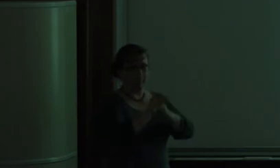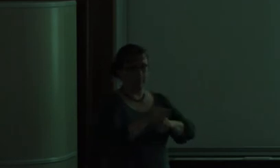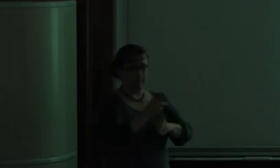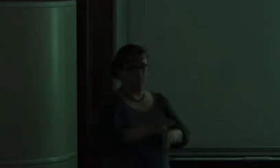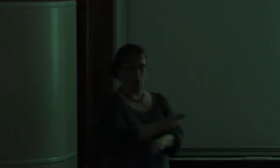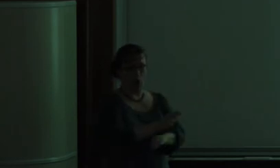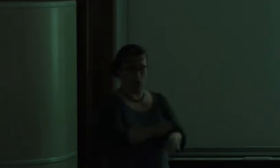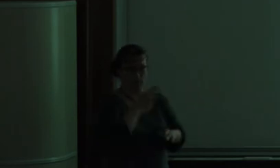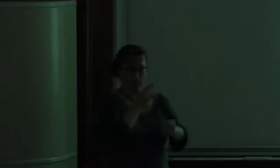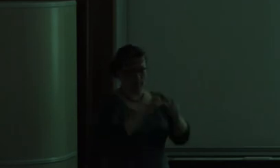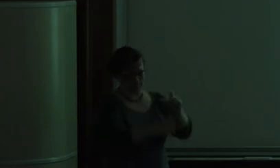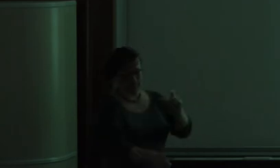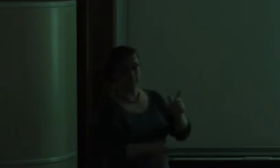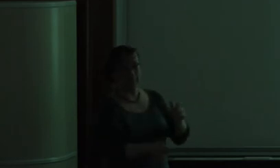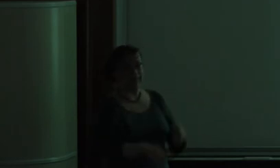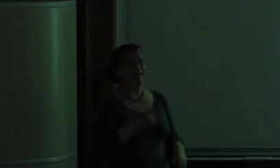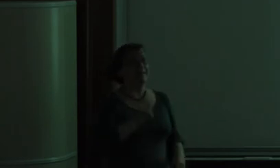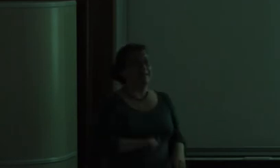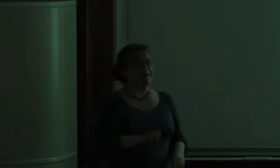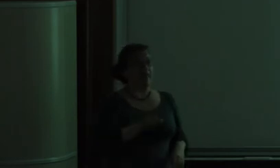Qu'est-ce qui va se passer avec Yield?